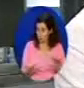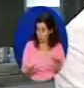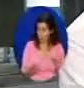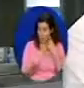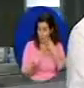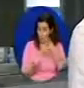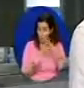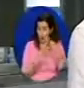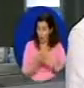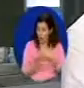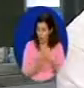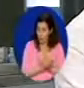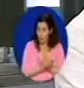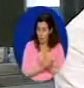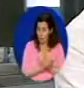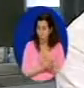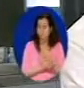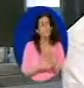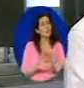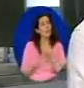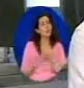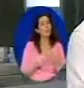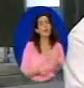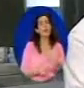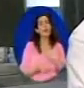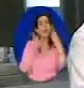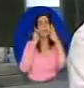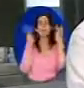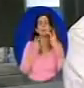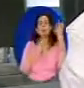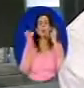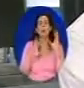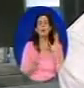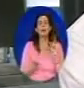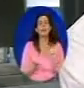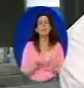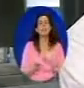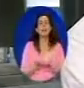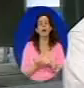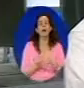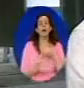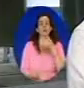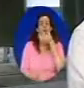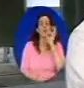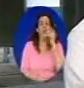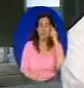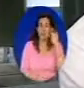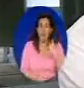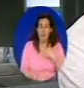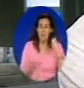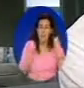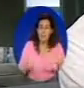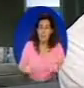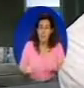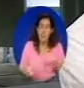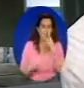אם זה יכול להיות הטופס הזוכה? אבל זה על אותו עיקרון. נכון. אנחנו מחפשים את האינפורמציות, והסיבה היא שיותר טוב לדעת שאכלנו אותה